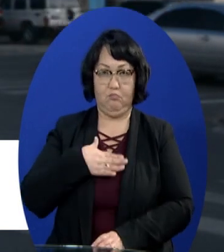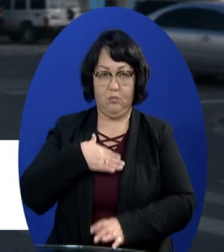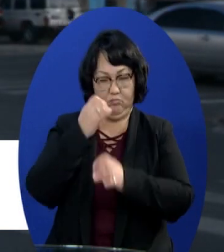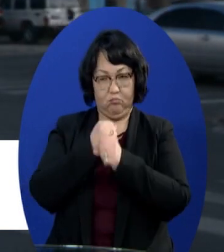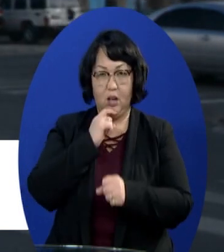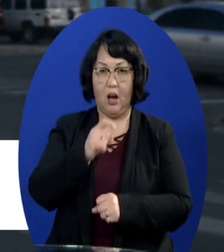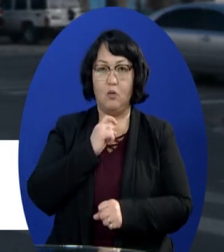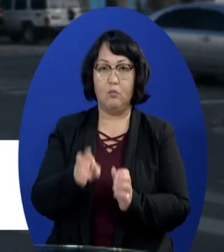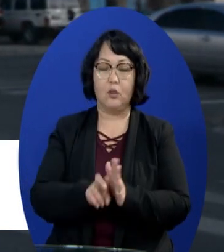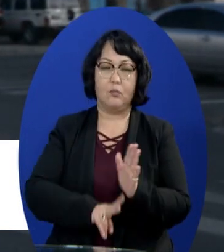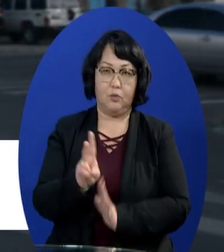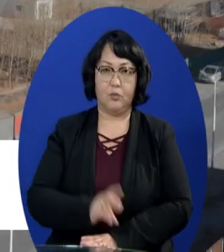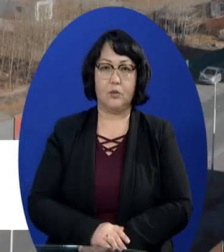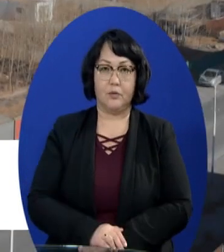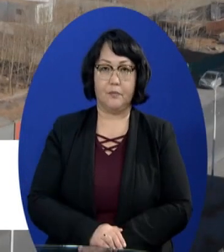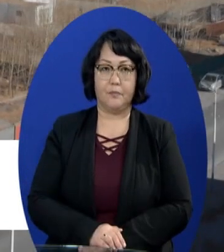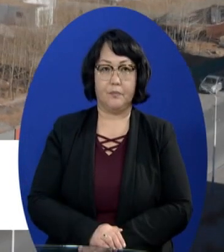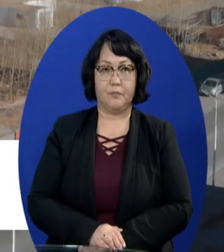боломж өрдөж байна.